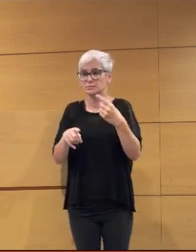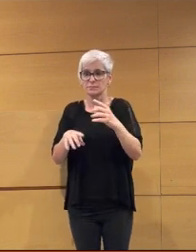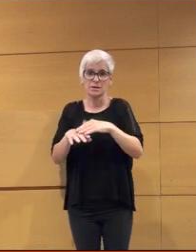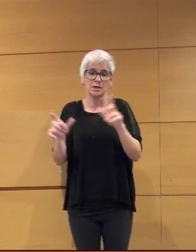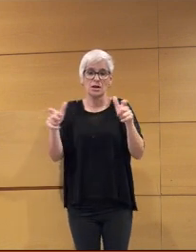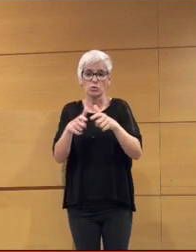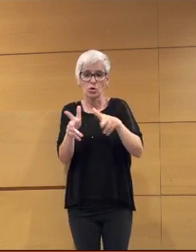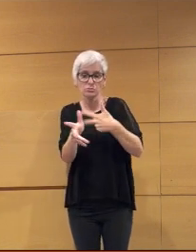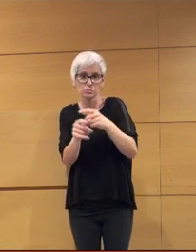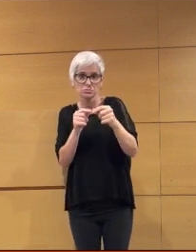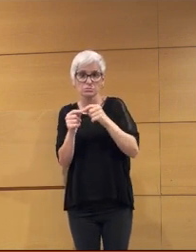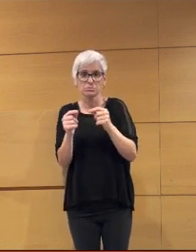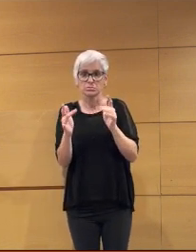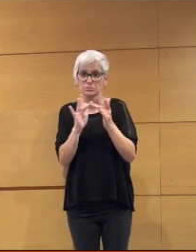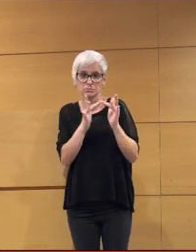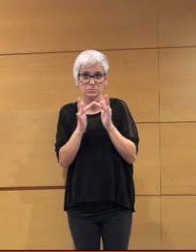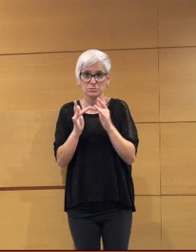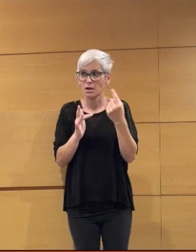reunions, trobades...